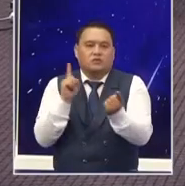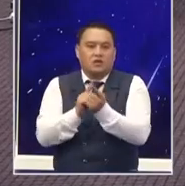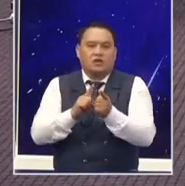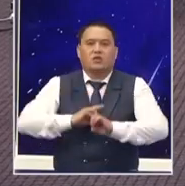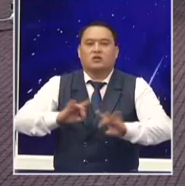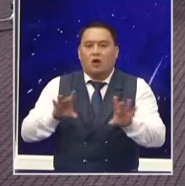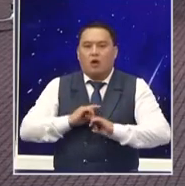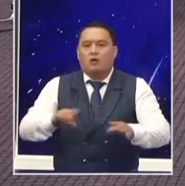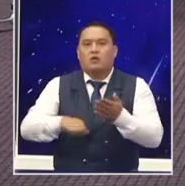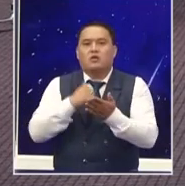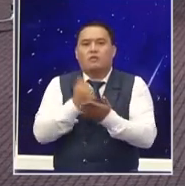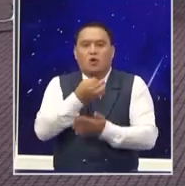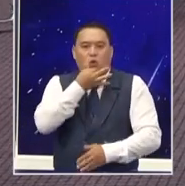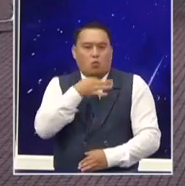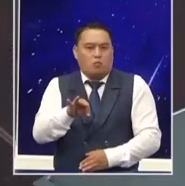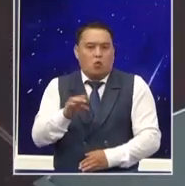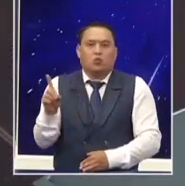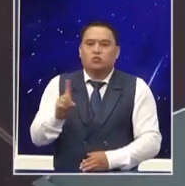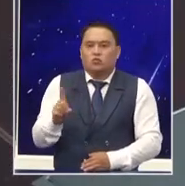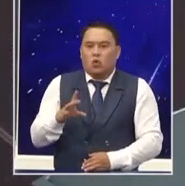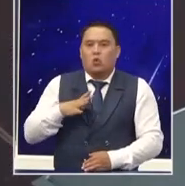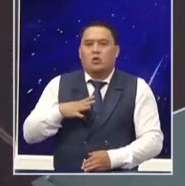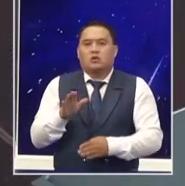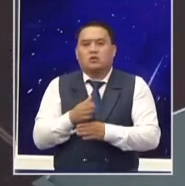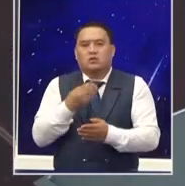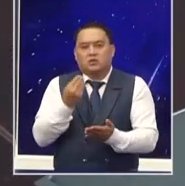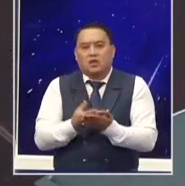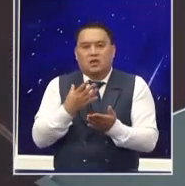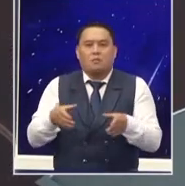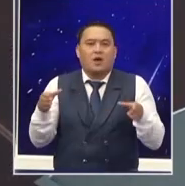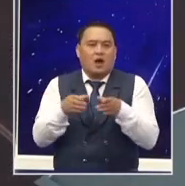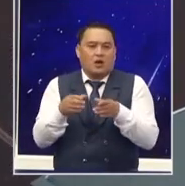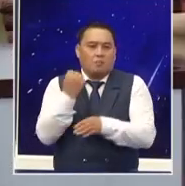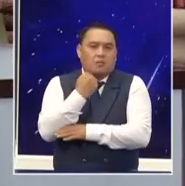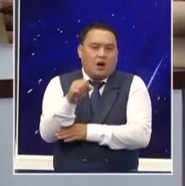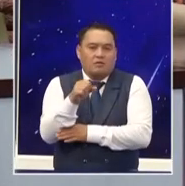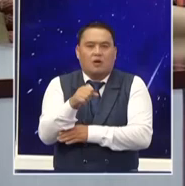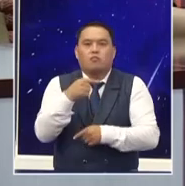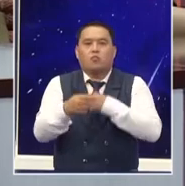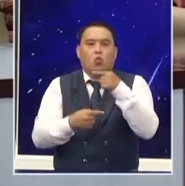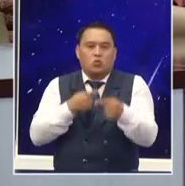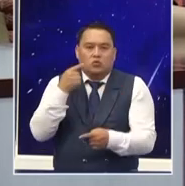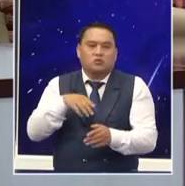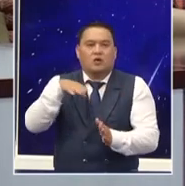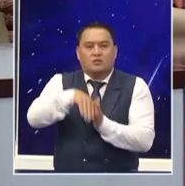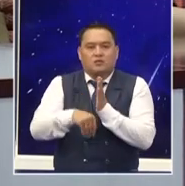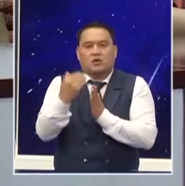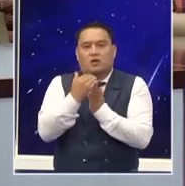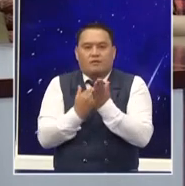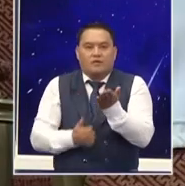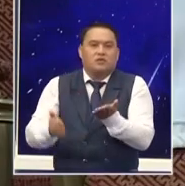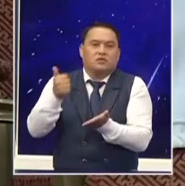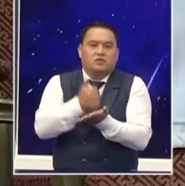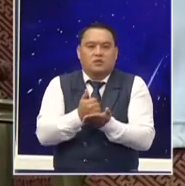отметили, что претендентом может стать любой гражданин страны, разделяющий ценности партии. Победители впоследствии будут зачислены в список